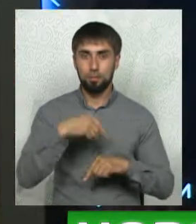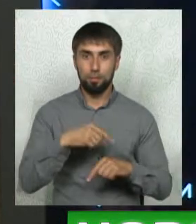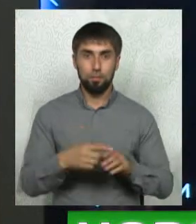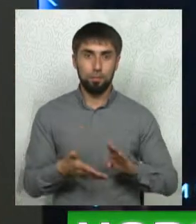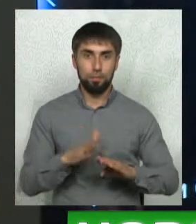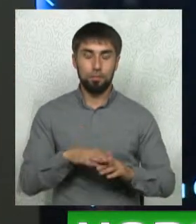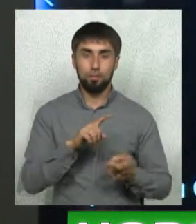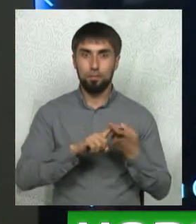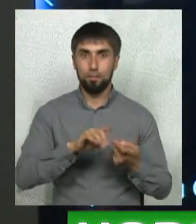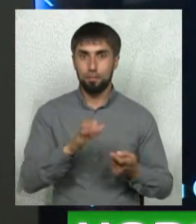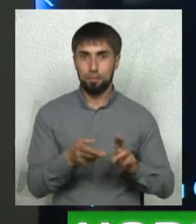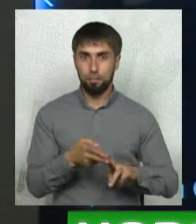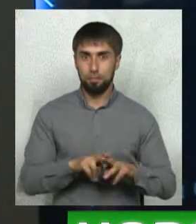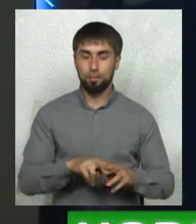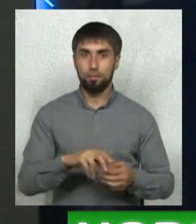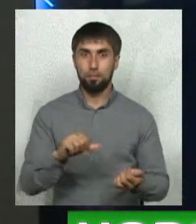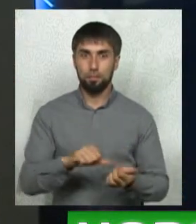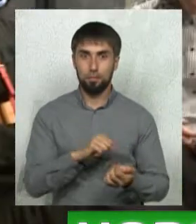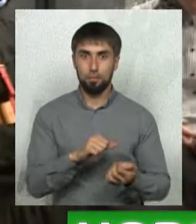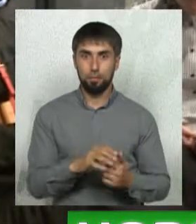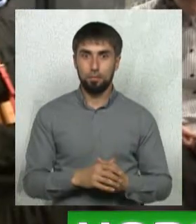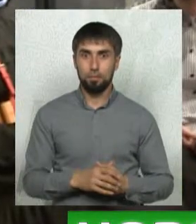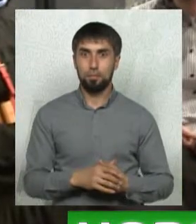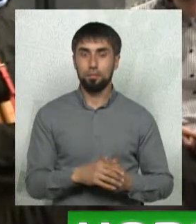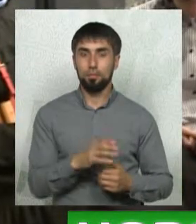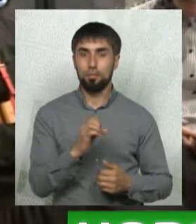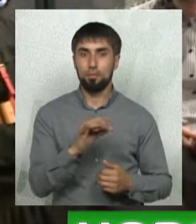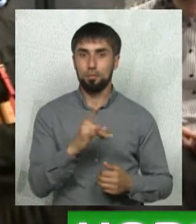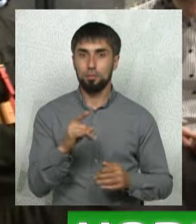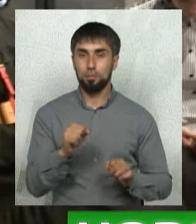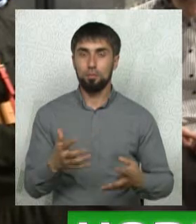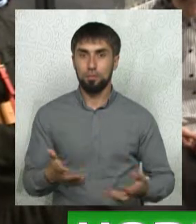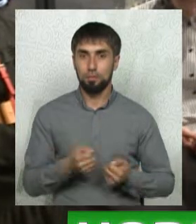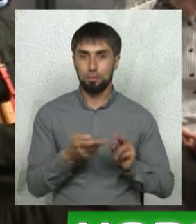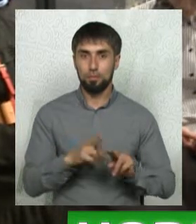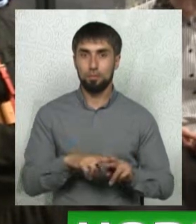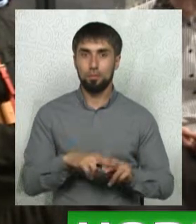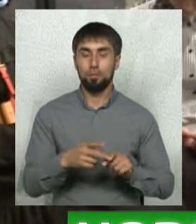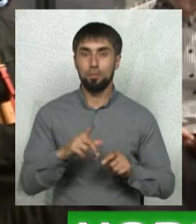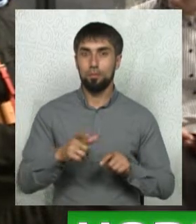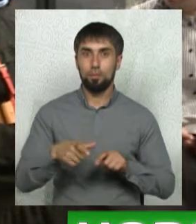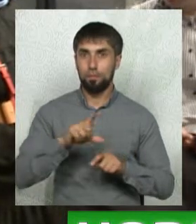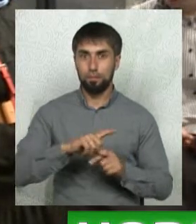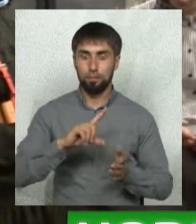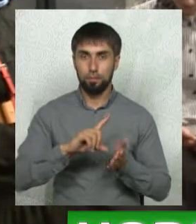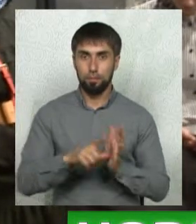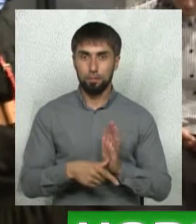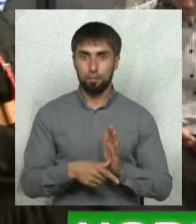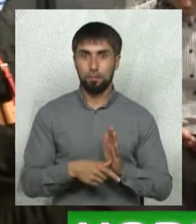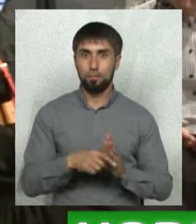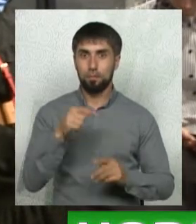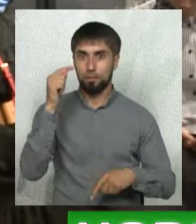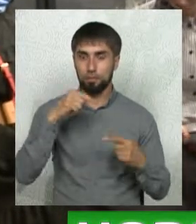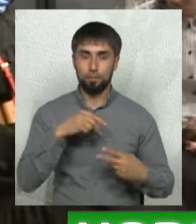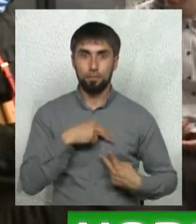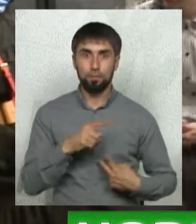связаны с наркоманией. Единицы только могут спастись. Это очень долгий, очень кропотливый